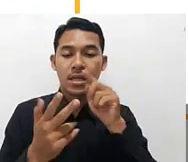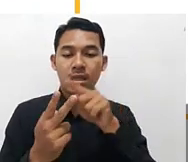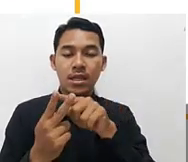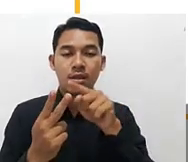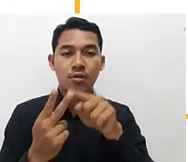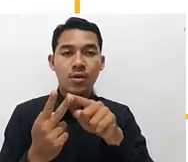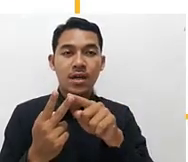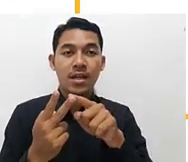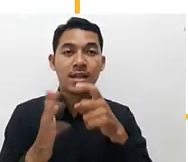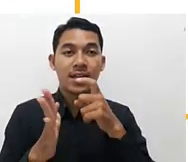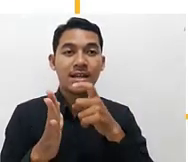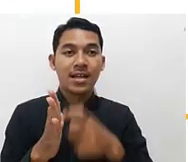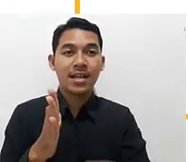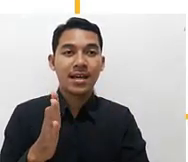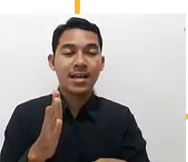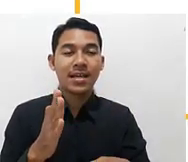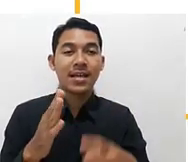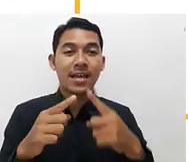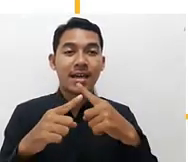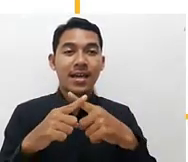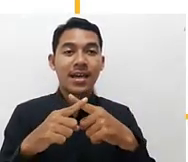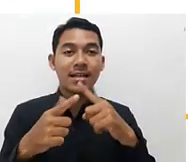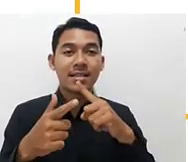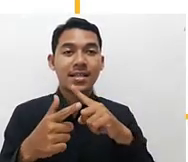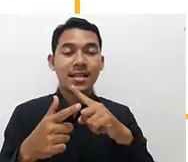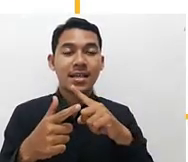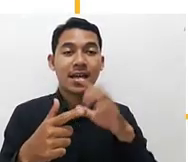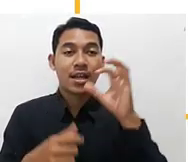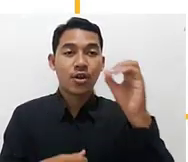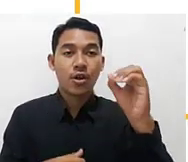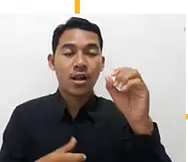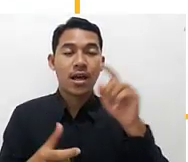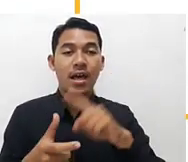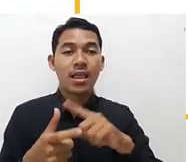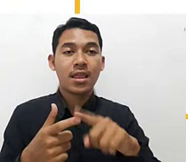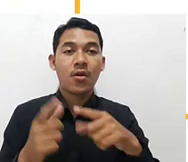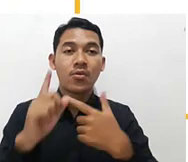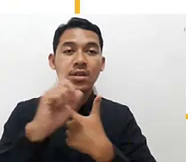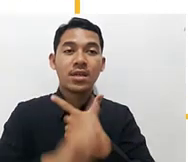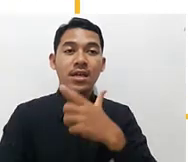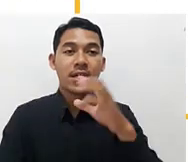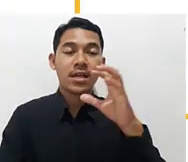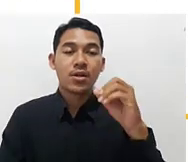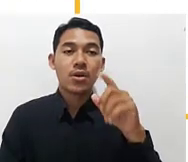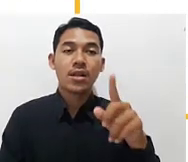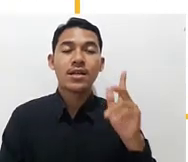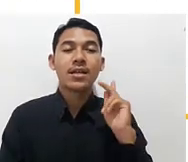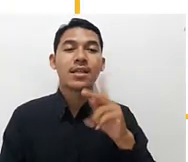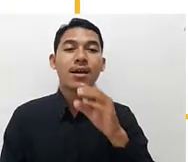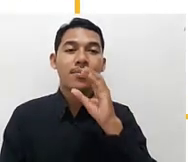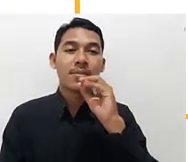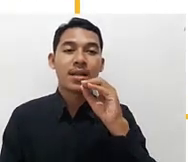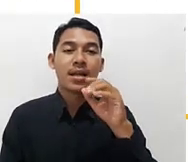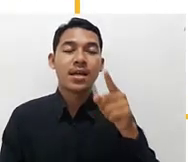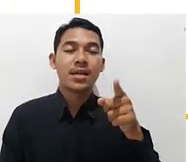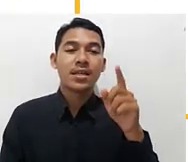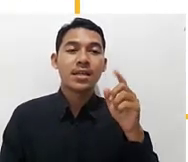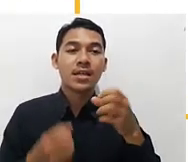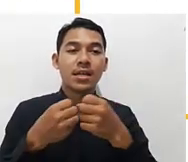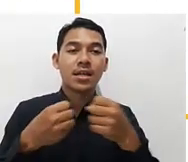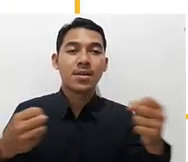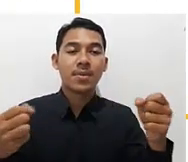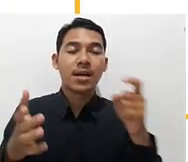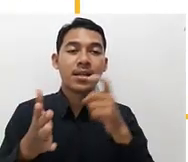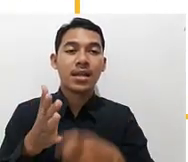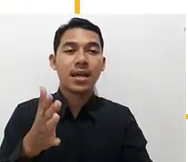nilai dari X-nya misalkan sama dengan 0, Y-nya sama dengan 0. Maka kita langsung bisa definisikan gerbang N ini nilainya atau